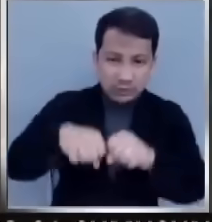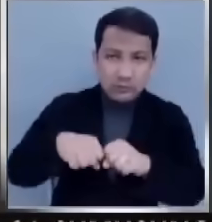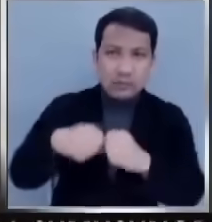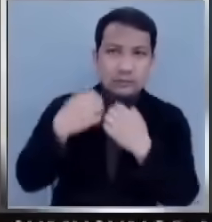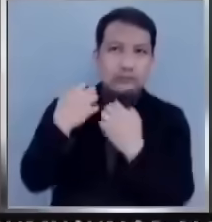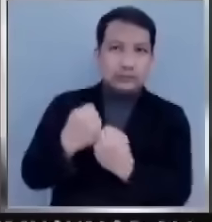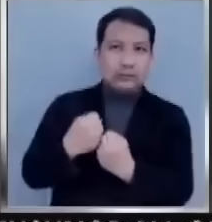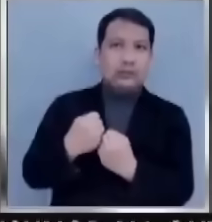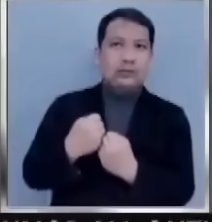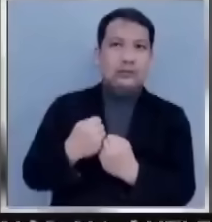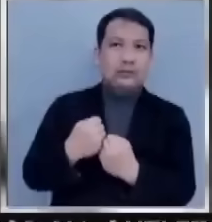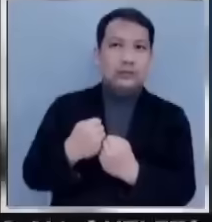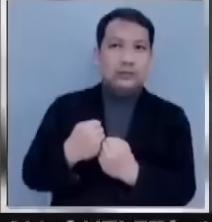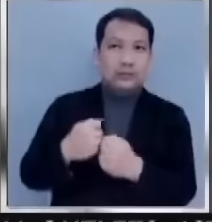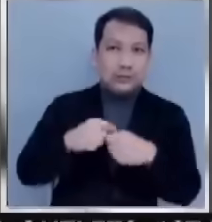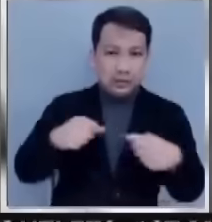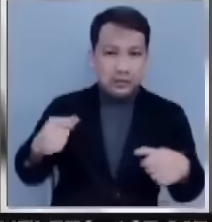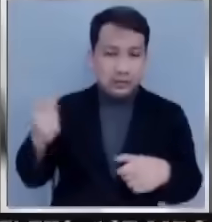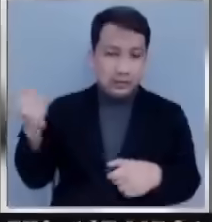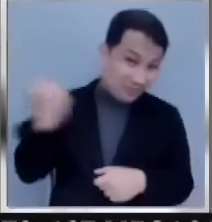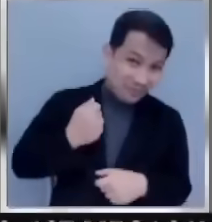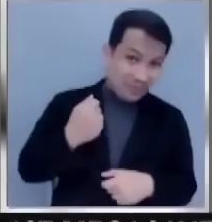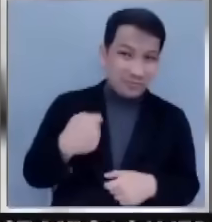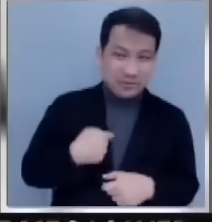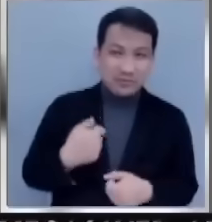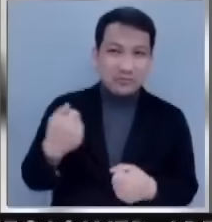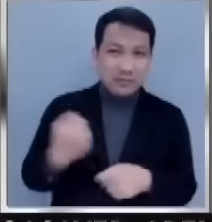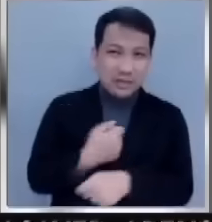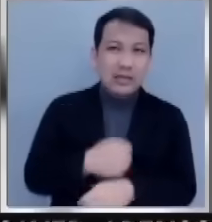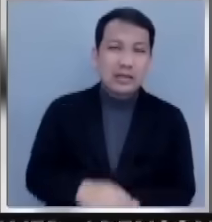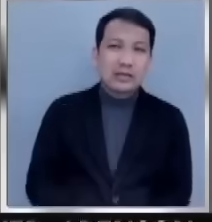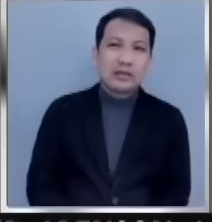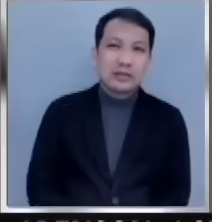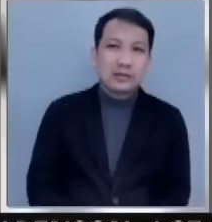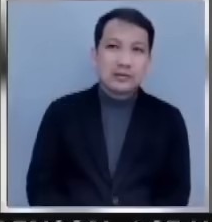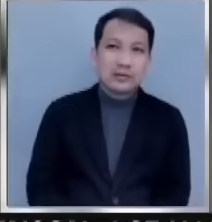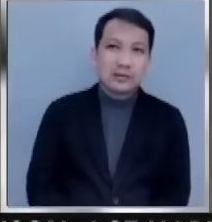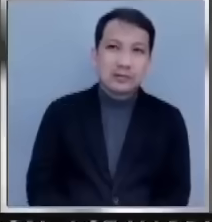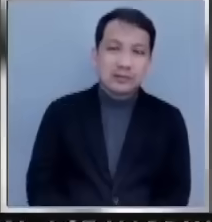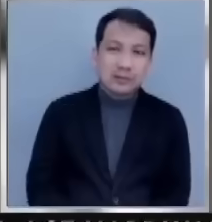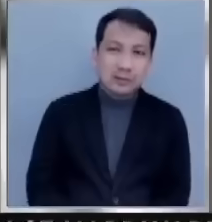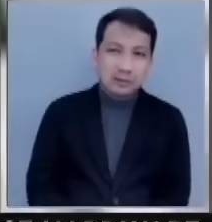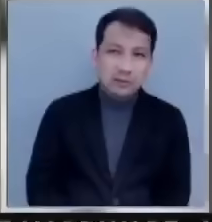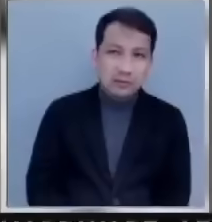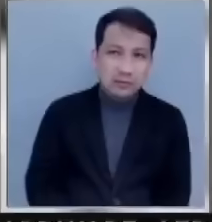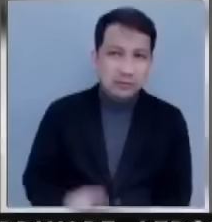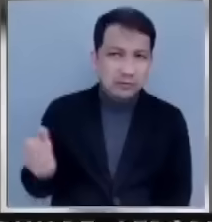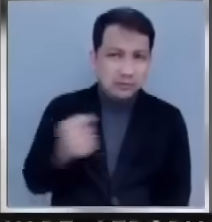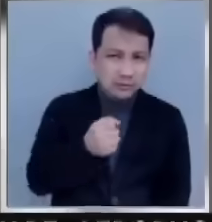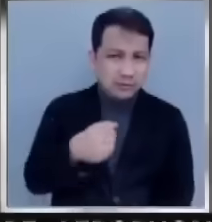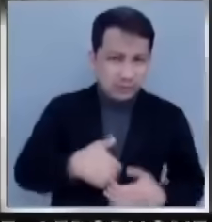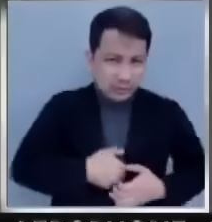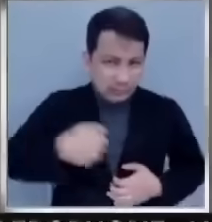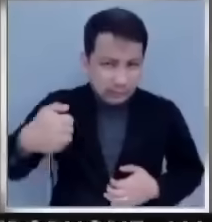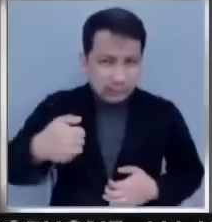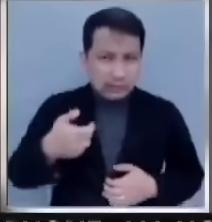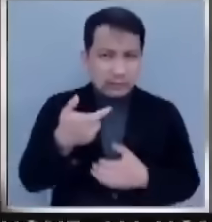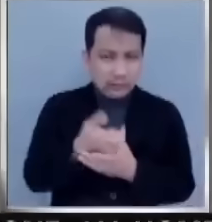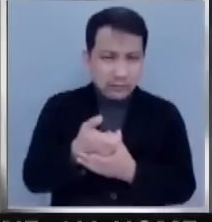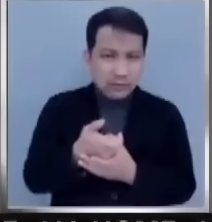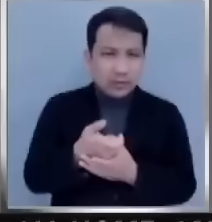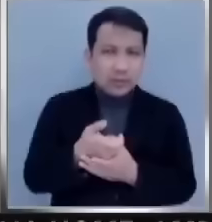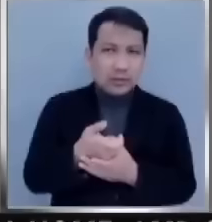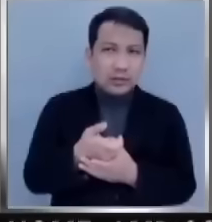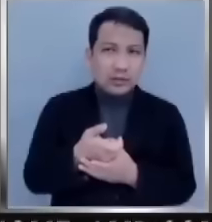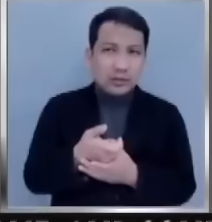dinakma po nila ako kaya nakabalas po ako. Nang natakma mo sir, nakuha po nila yung files ko sir, yung file issue sa amin ng